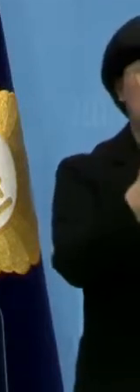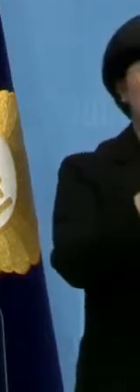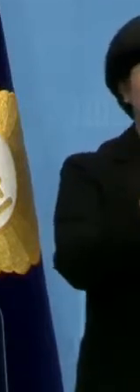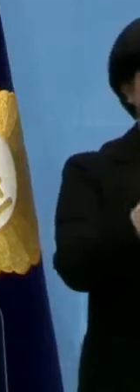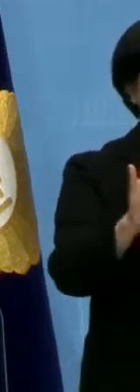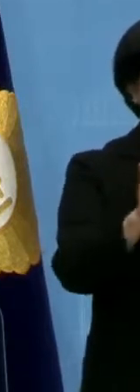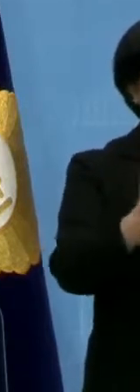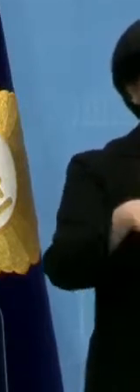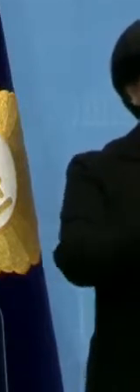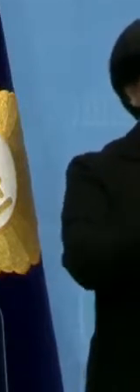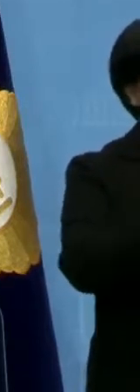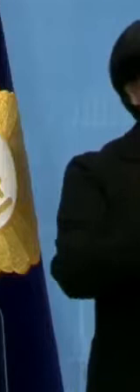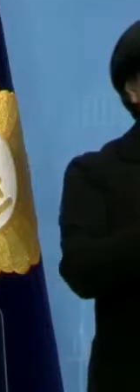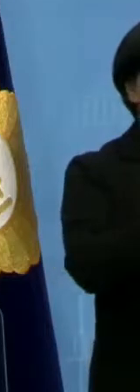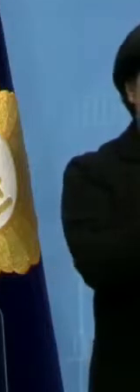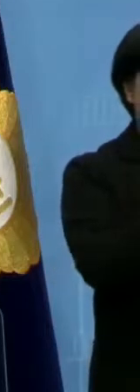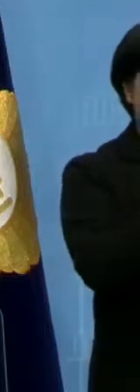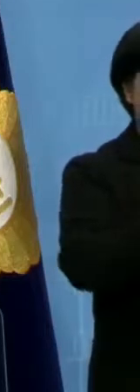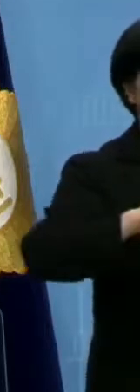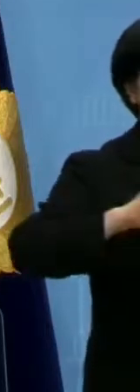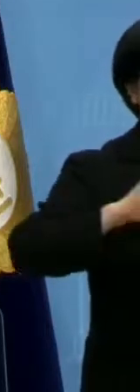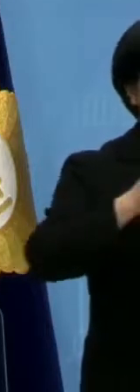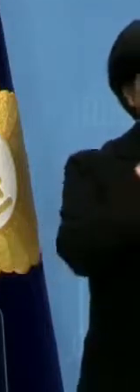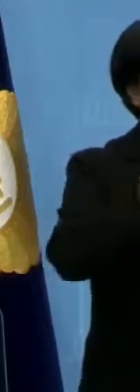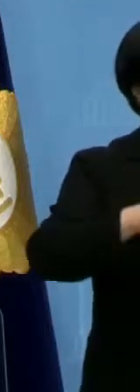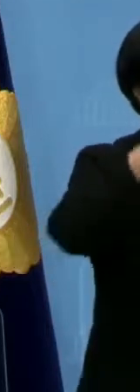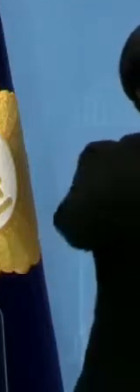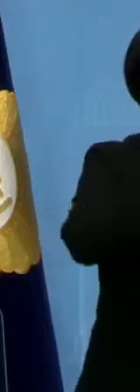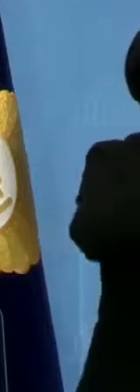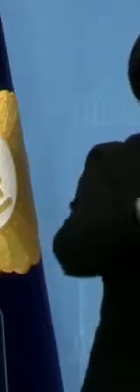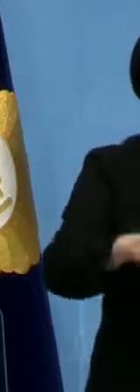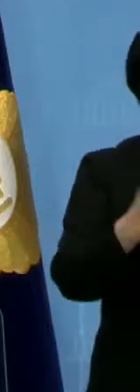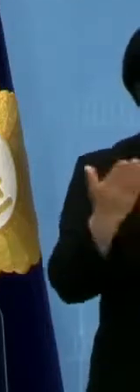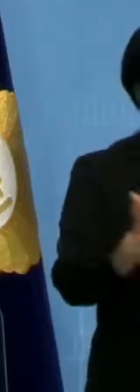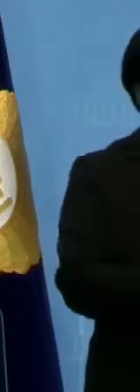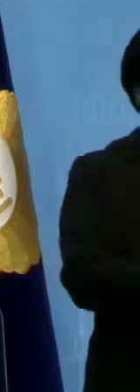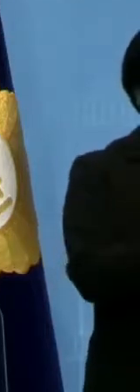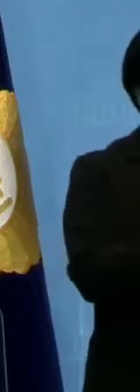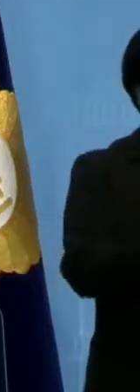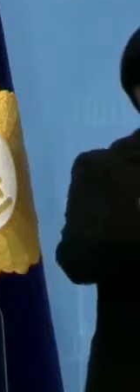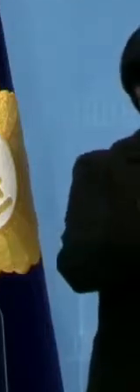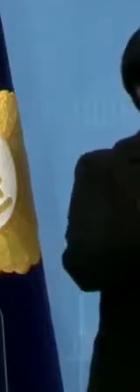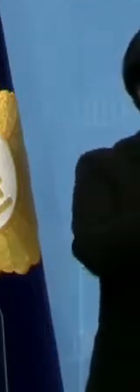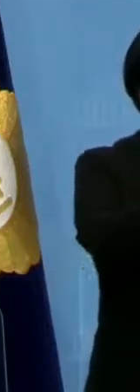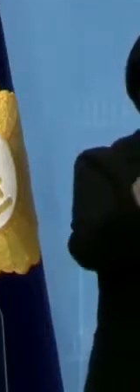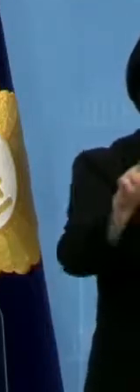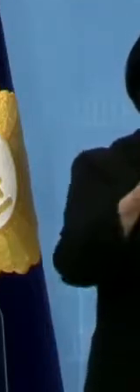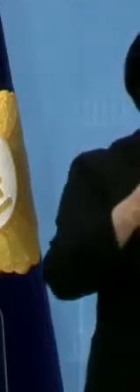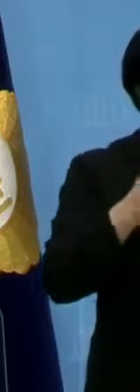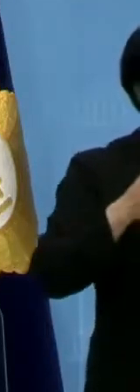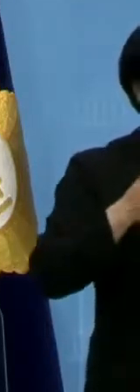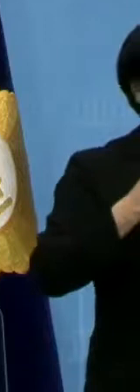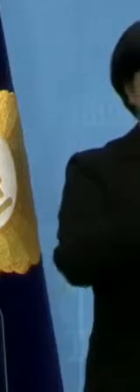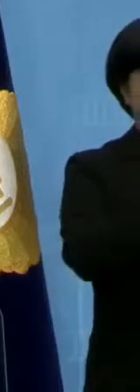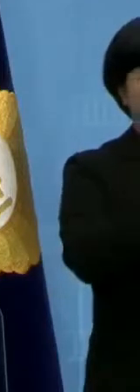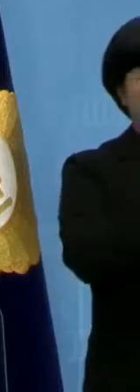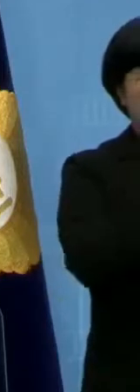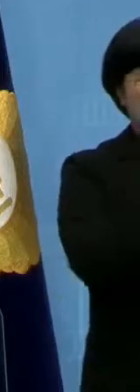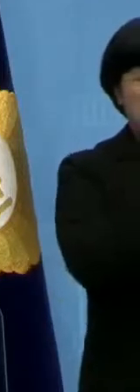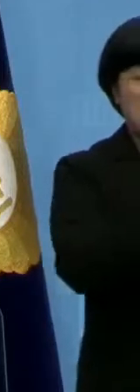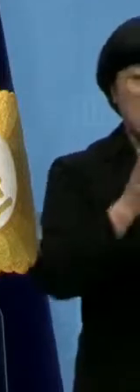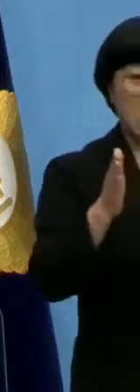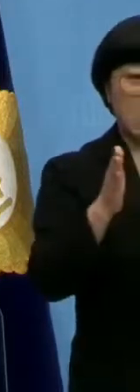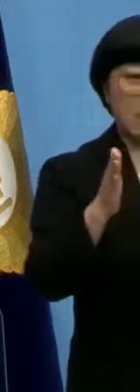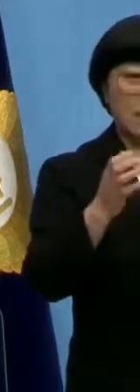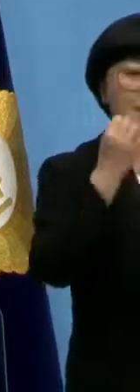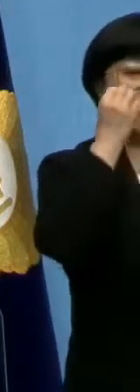함께 쌍용자동차 국가손해배상 사건 소치하 촉구 결의안을 발의한 지도